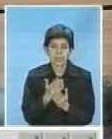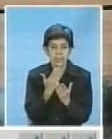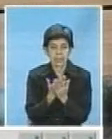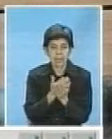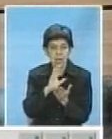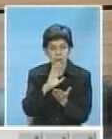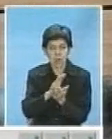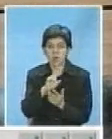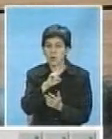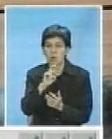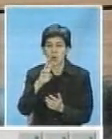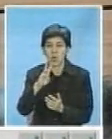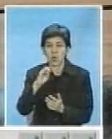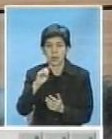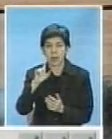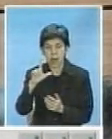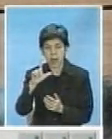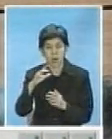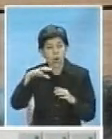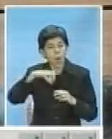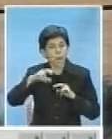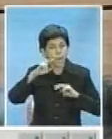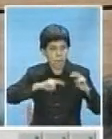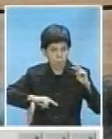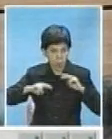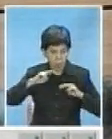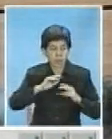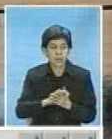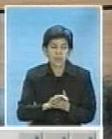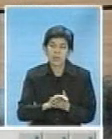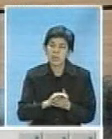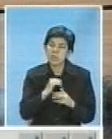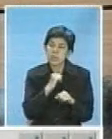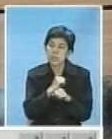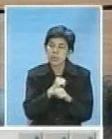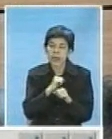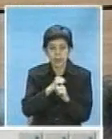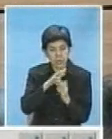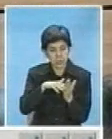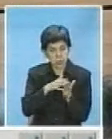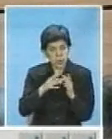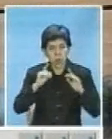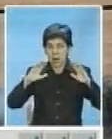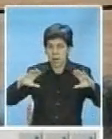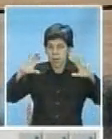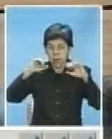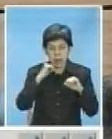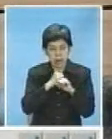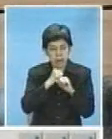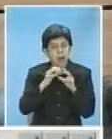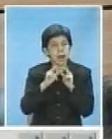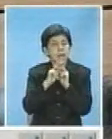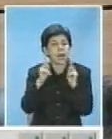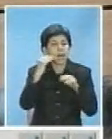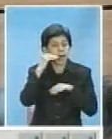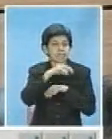ประมาณ261ล้านจะอยู่ที่กรมการปกครองเพื่อที่จะขับเคลื่อนนโยบายของรัฐบาลผ่านคณะกรรมการ